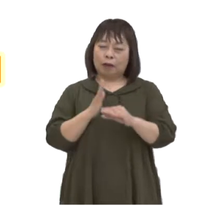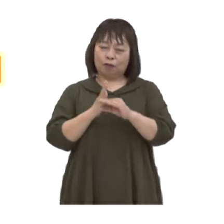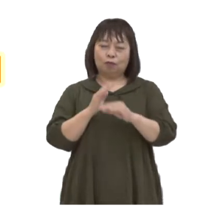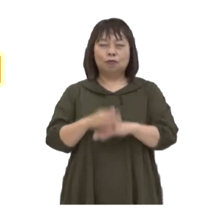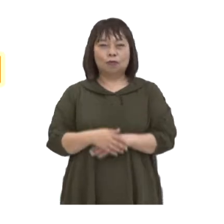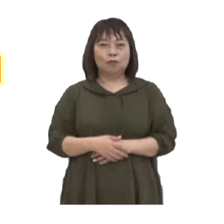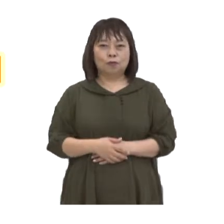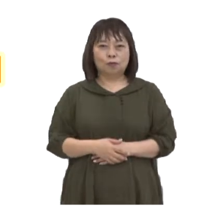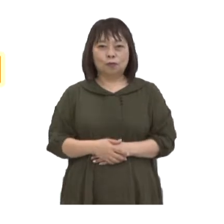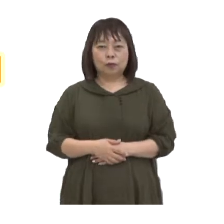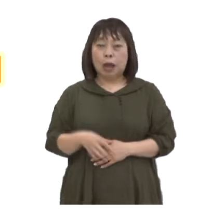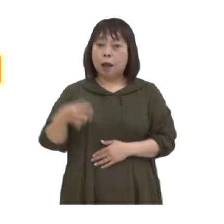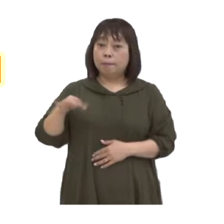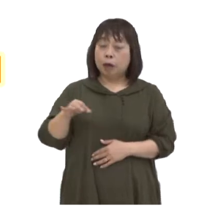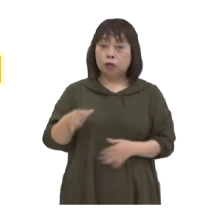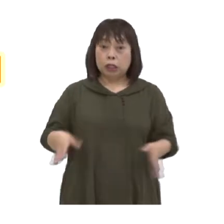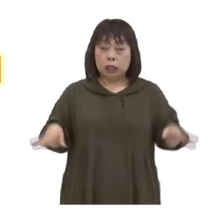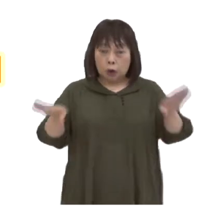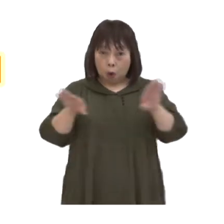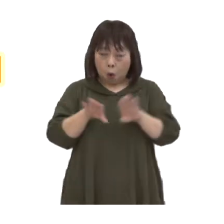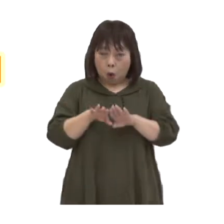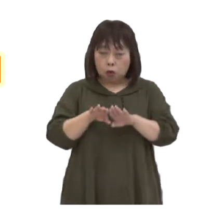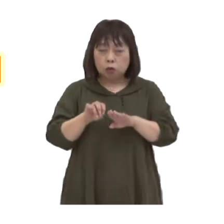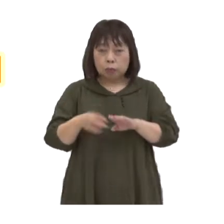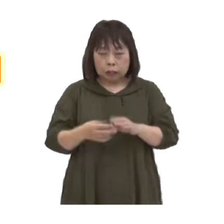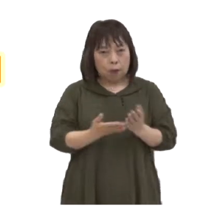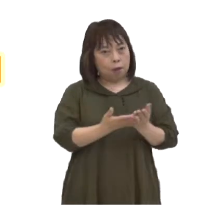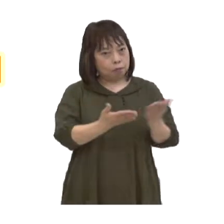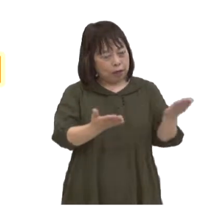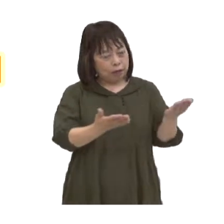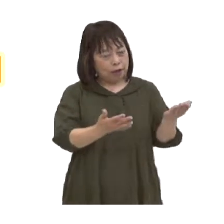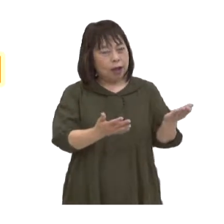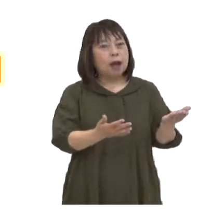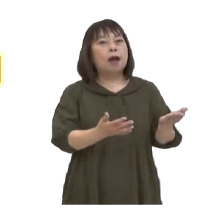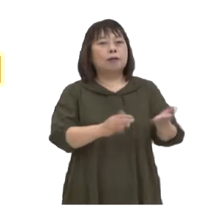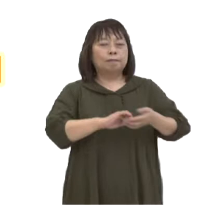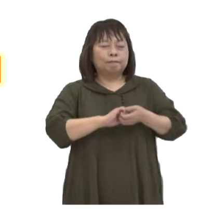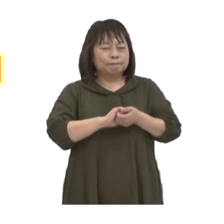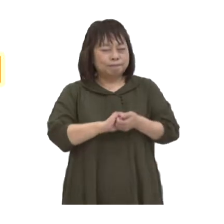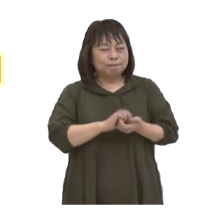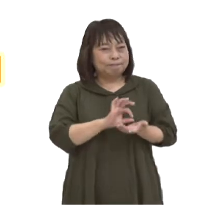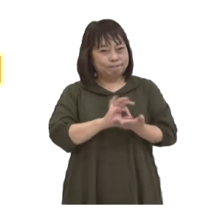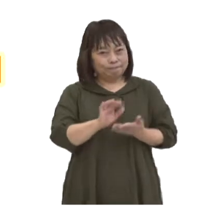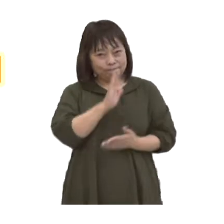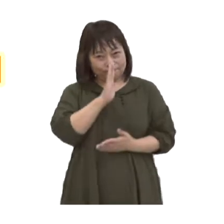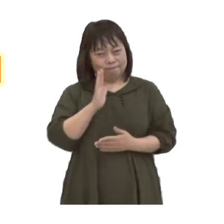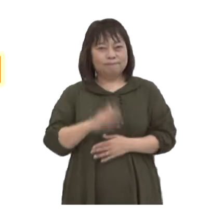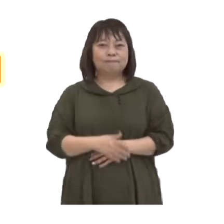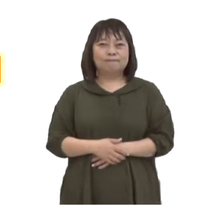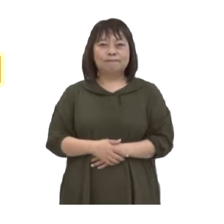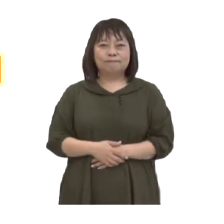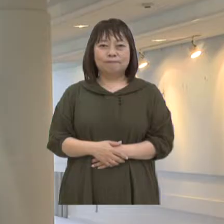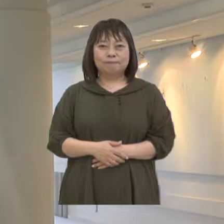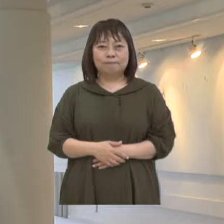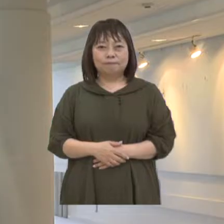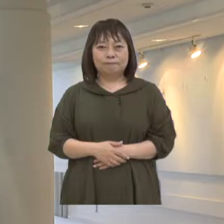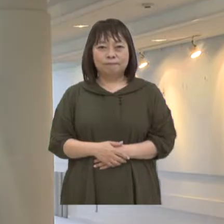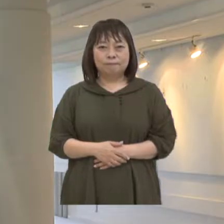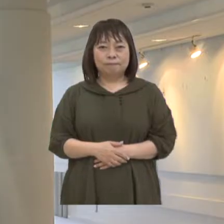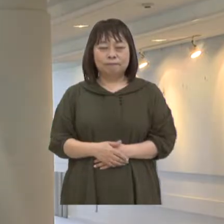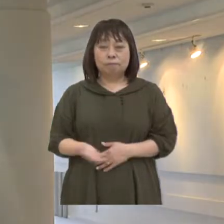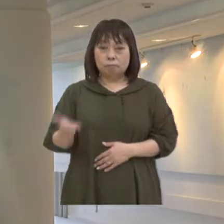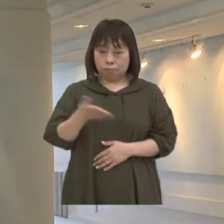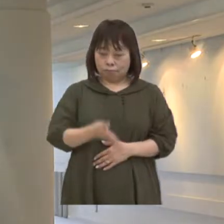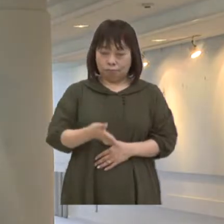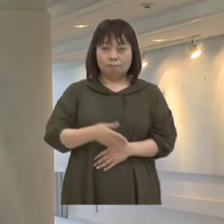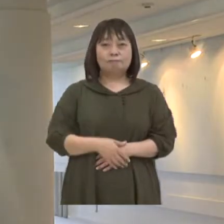。ヴェルディホールまたはプレイガイドでぜひぜひお買い求めください。